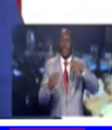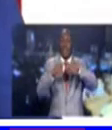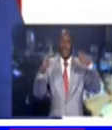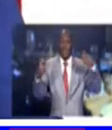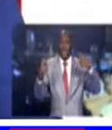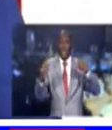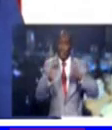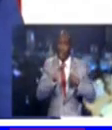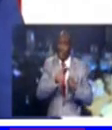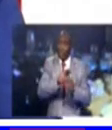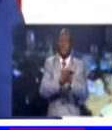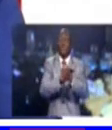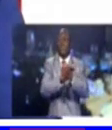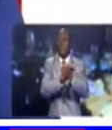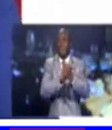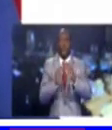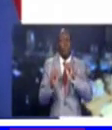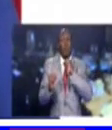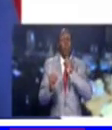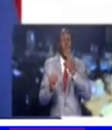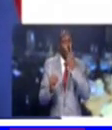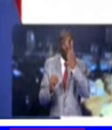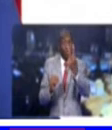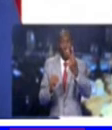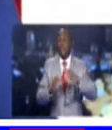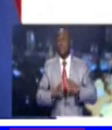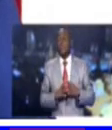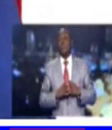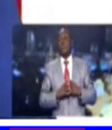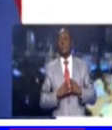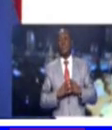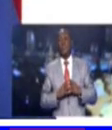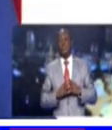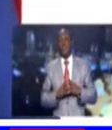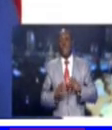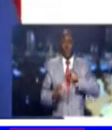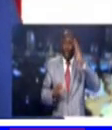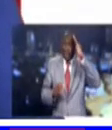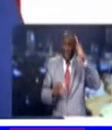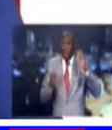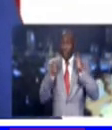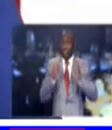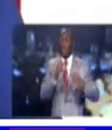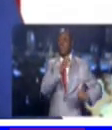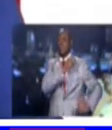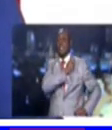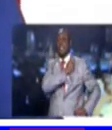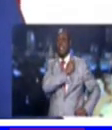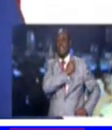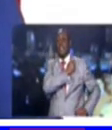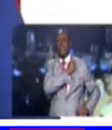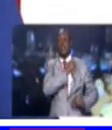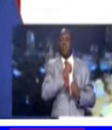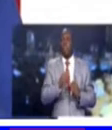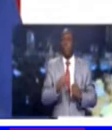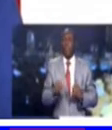mortels et invisibles à l'oeil nu je salue nos forces de défense et de sécurité